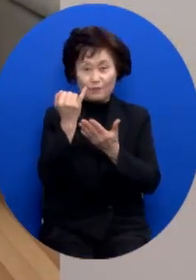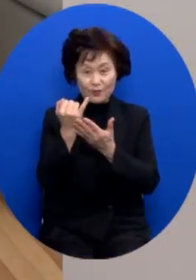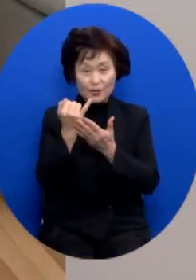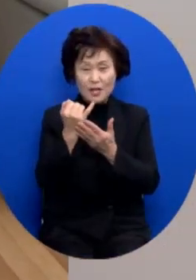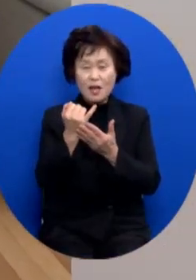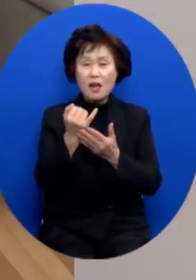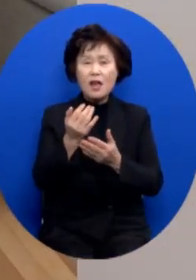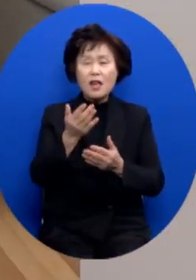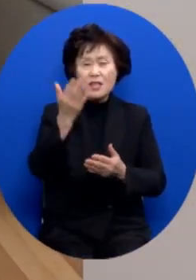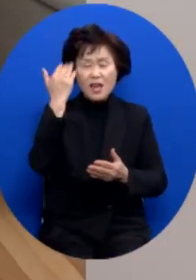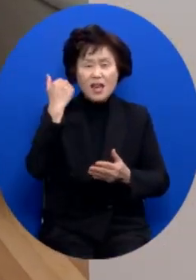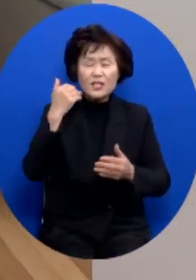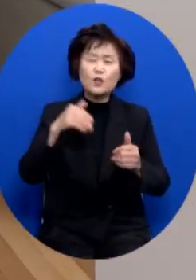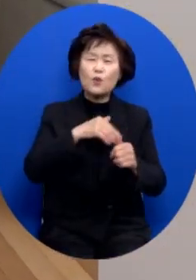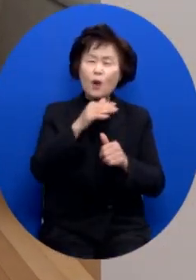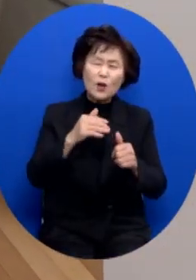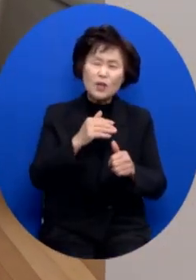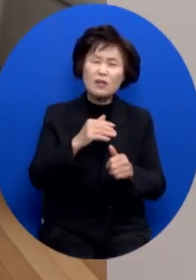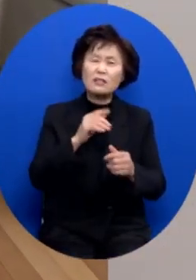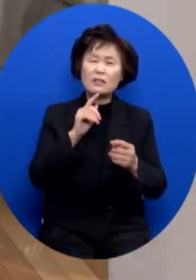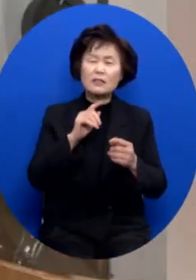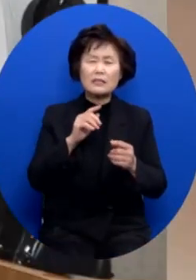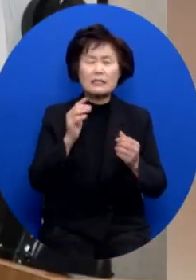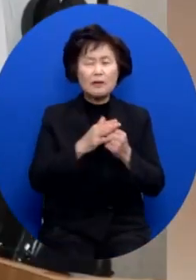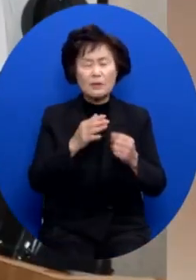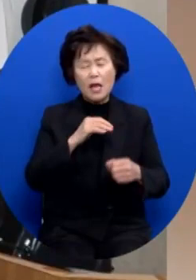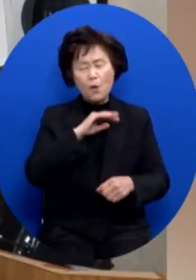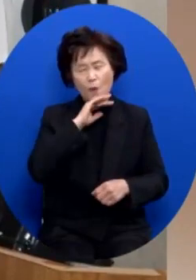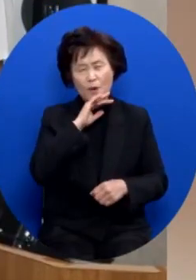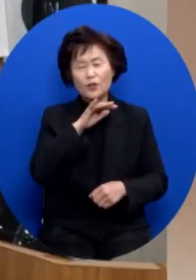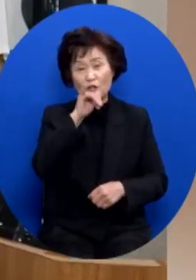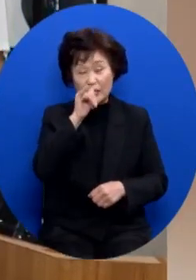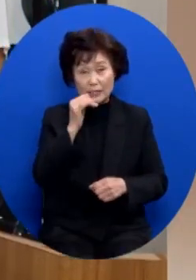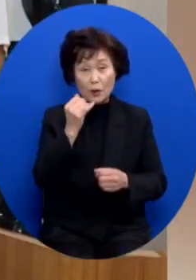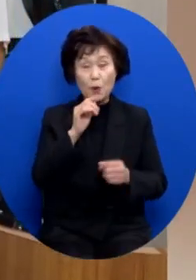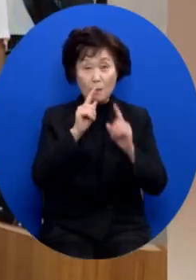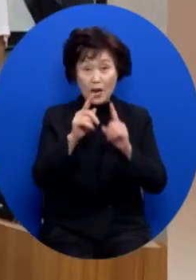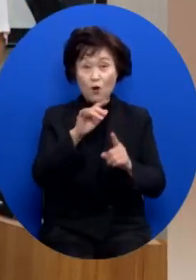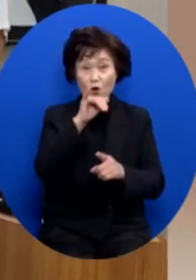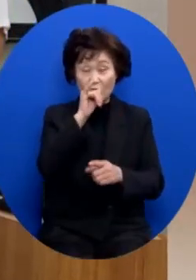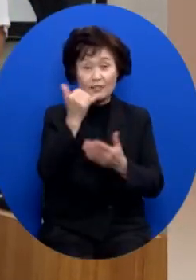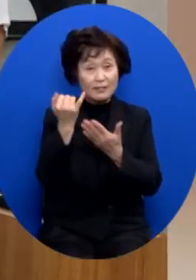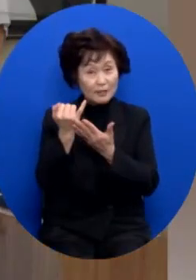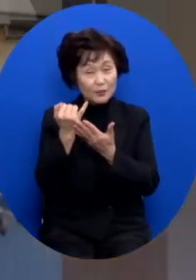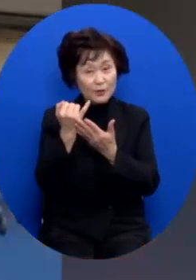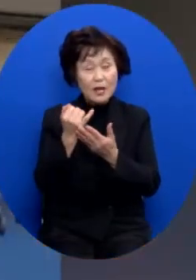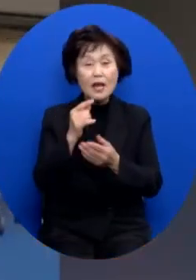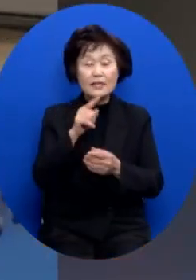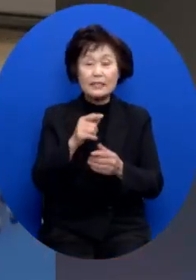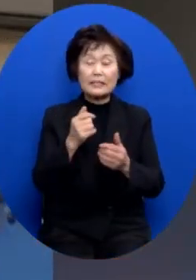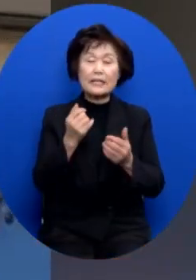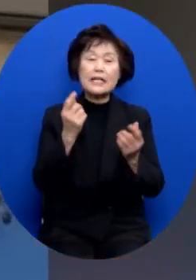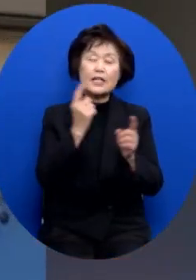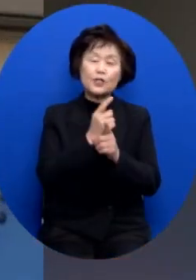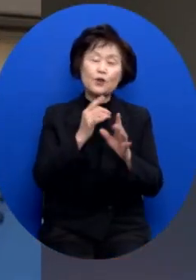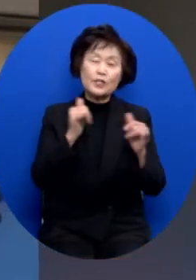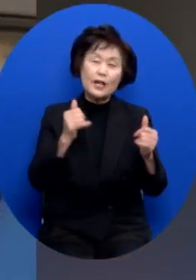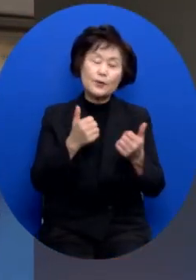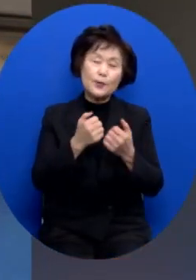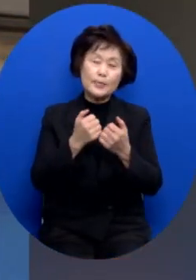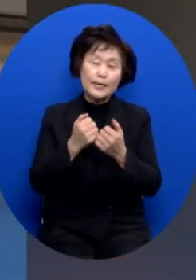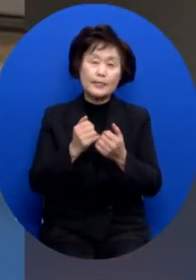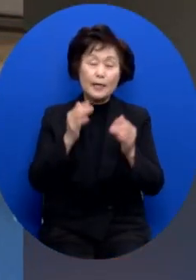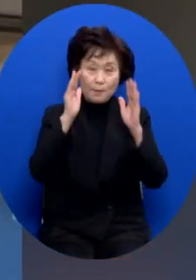과거 상황과 환경에 원망의 마음이 있었다는 허 씨. 다니는 교회의 회복 집회를 통해 상처 입은 치료자로서의 사명감을 깨닫고